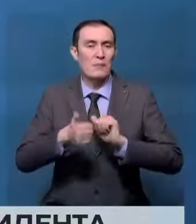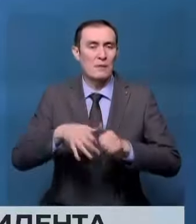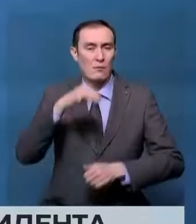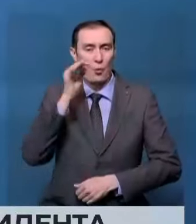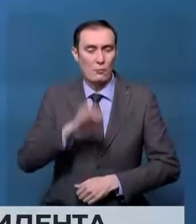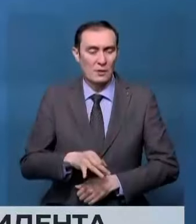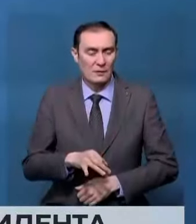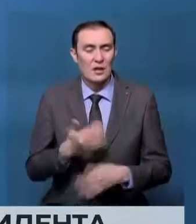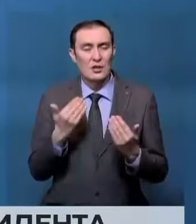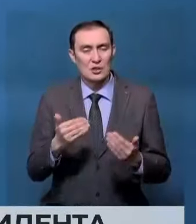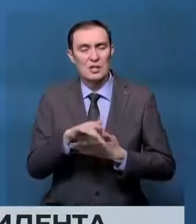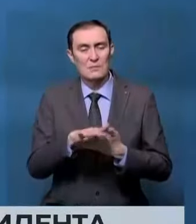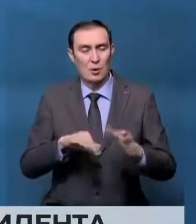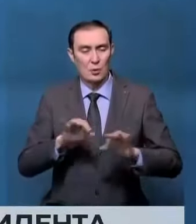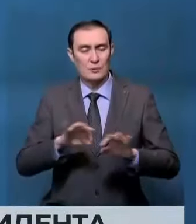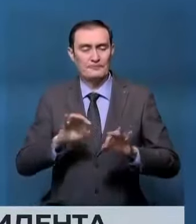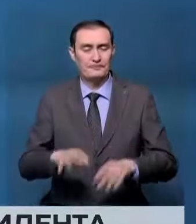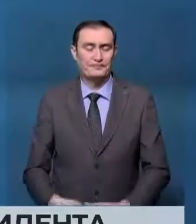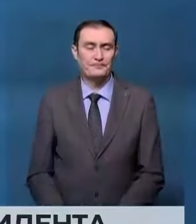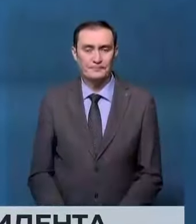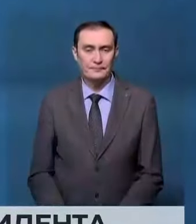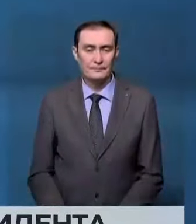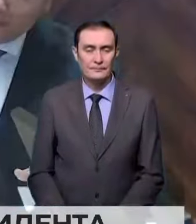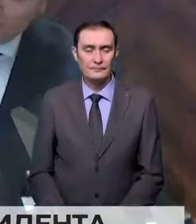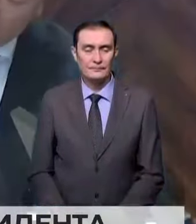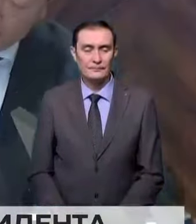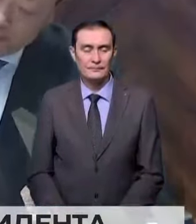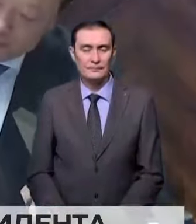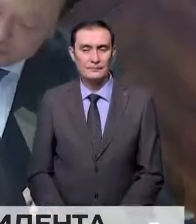опытом. Подробности у наших корреспондентов.